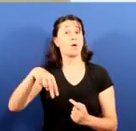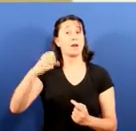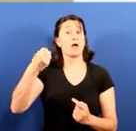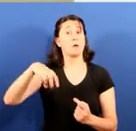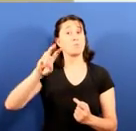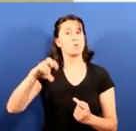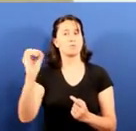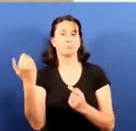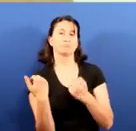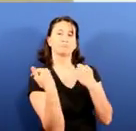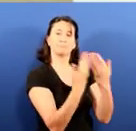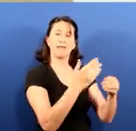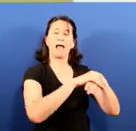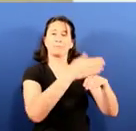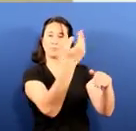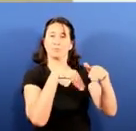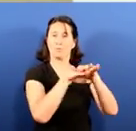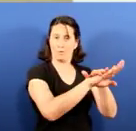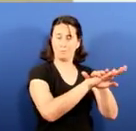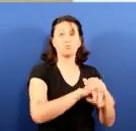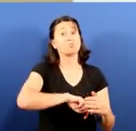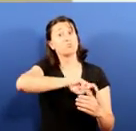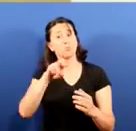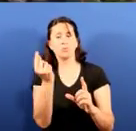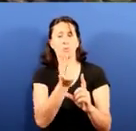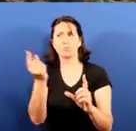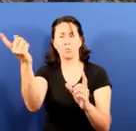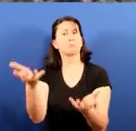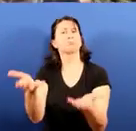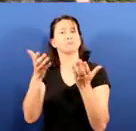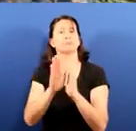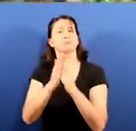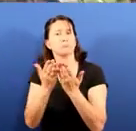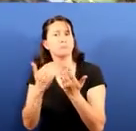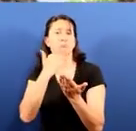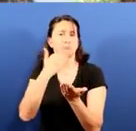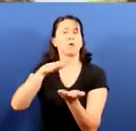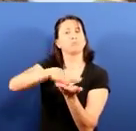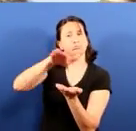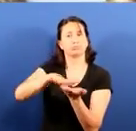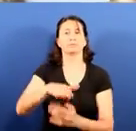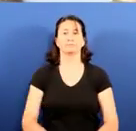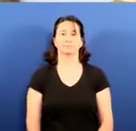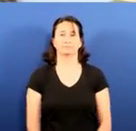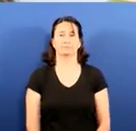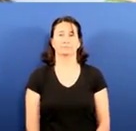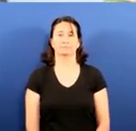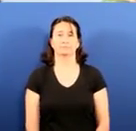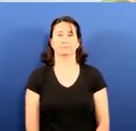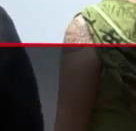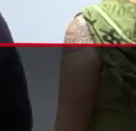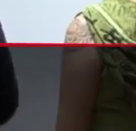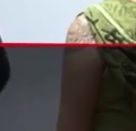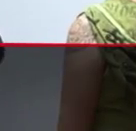de Unamunok bizitza osoan. Horren erakusgarri dira haren artxiboan gordeta dauden 200 gora marrazki. Marrazkioi